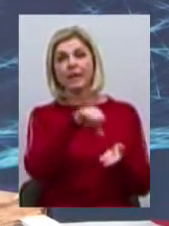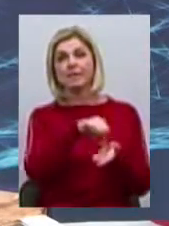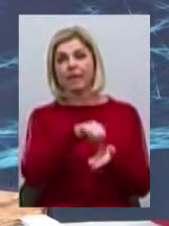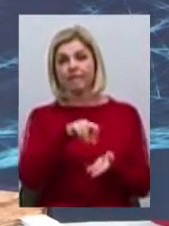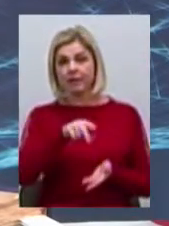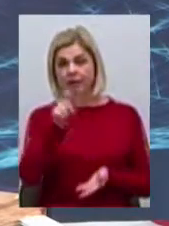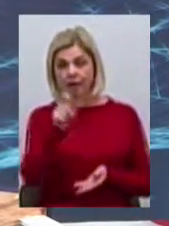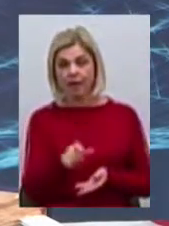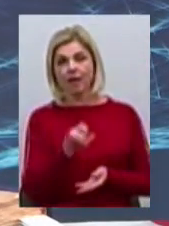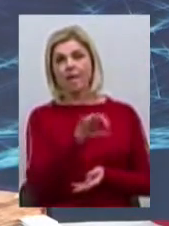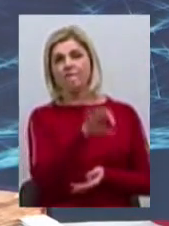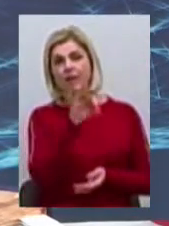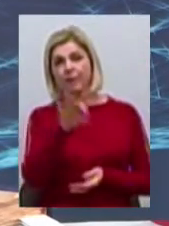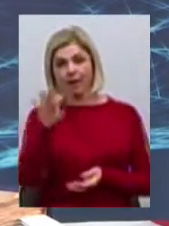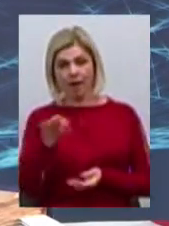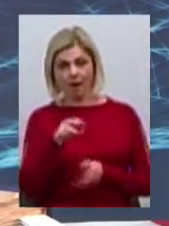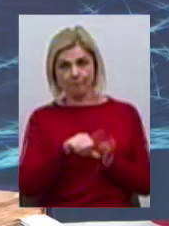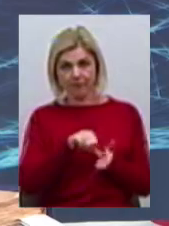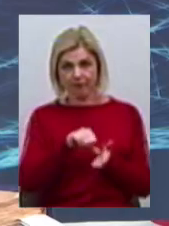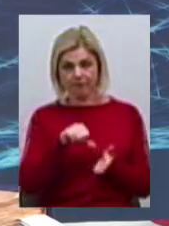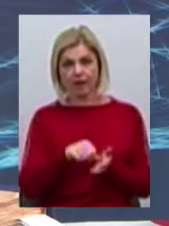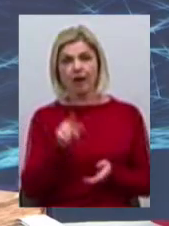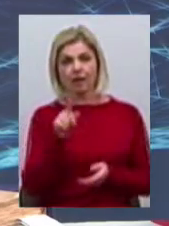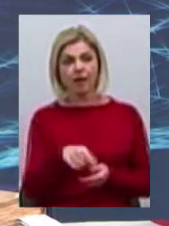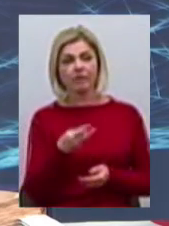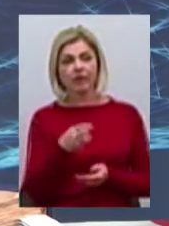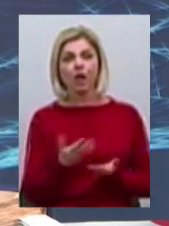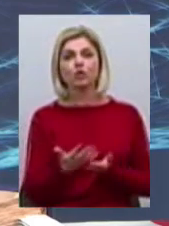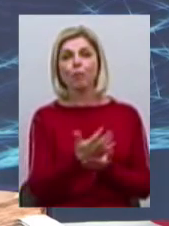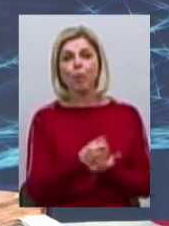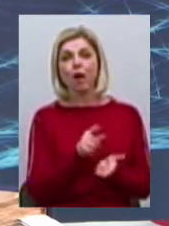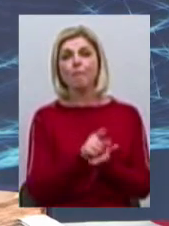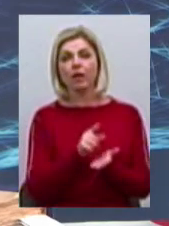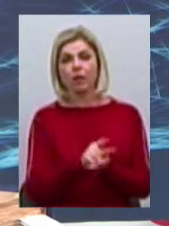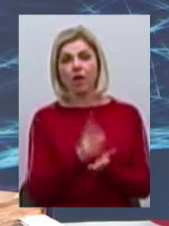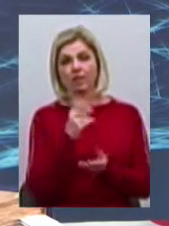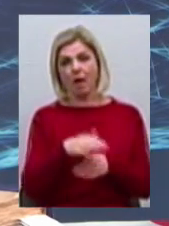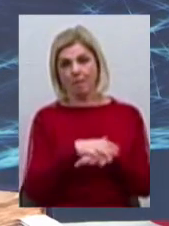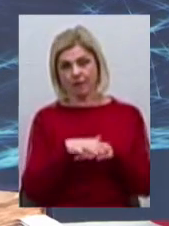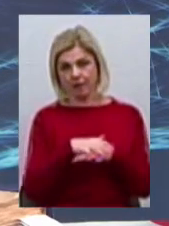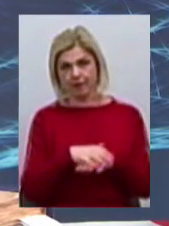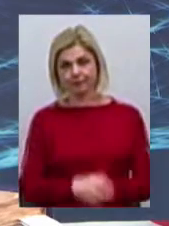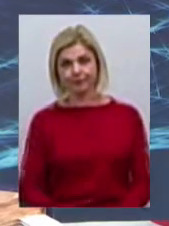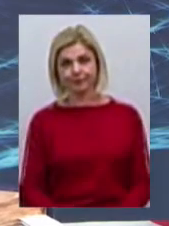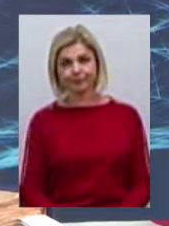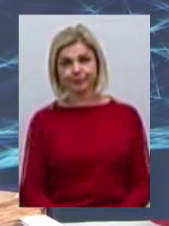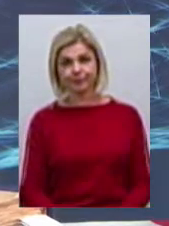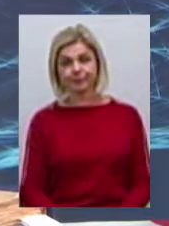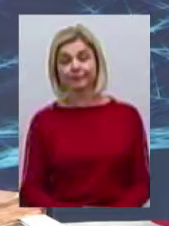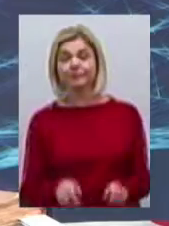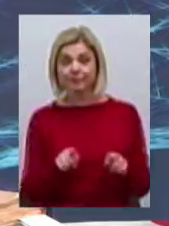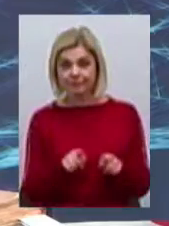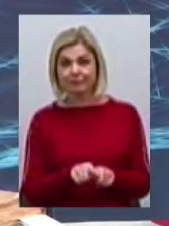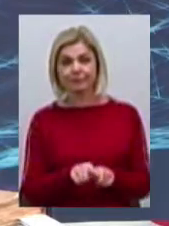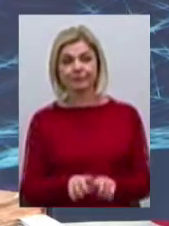Вибирали представників навіть для збору податку на базарі. Тобто, такі,